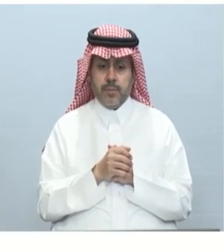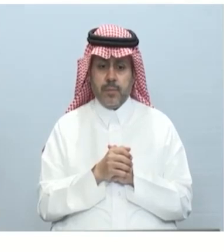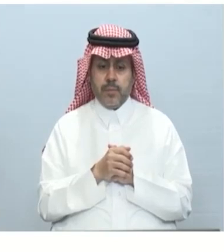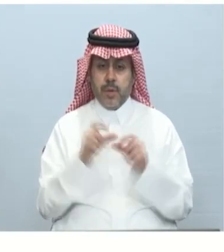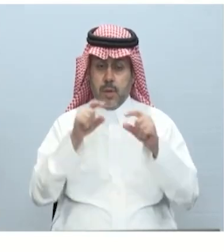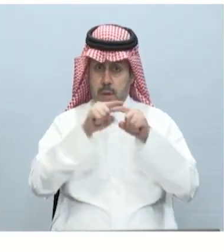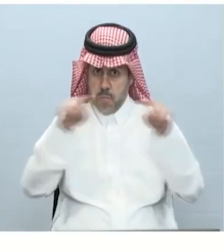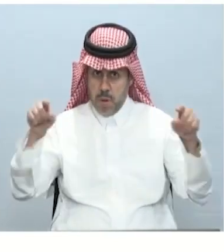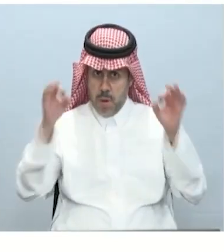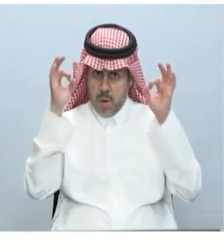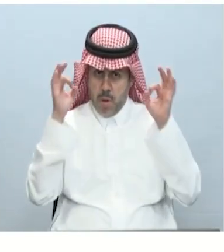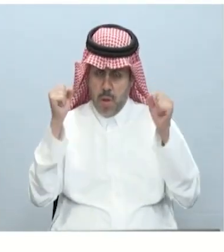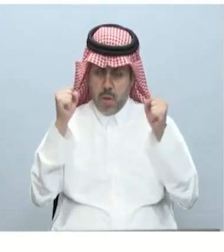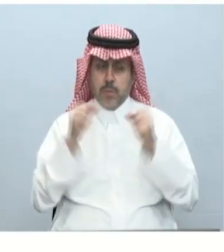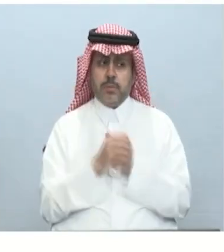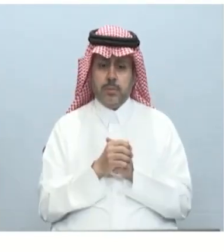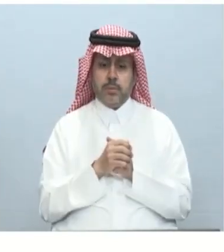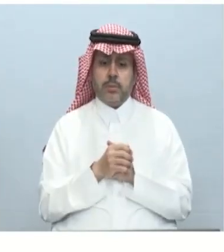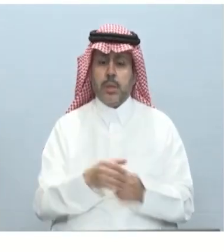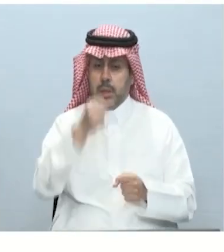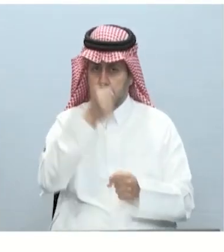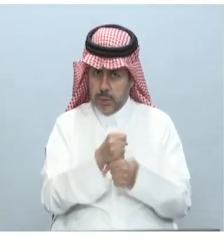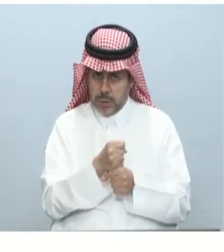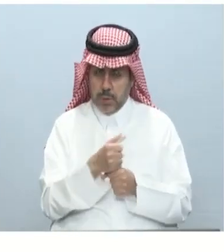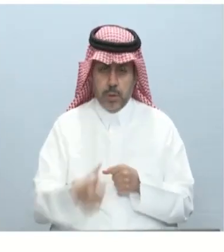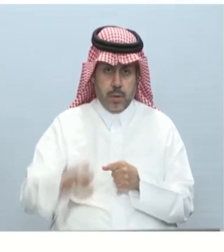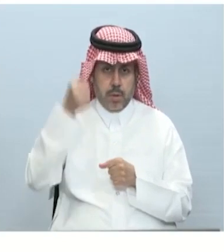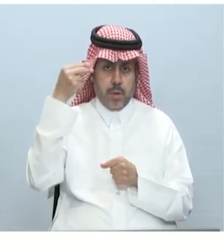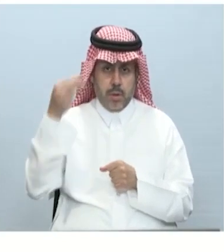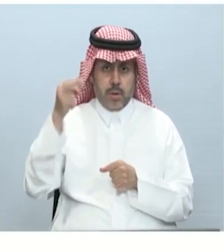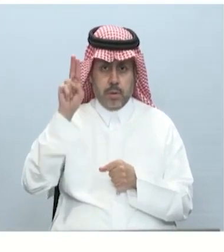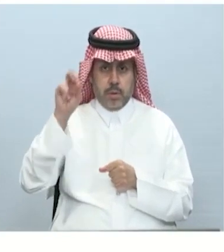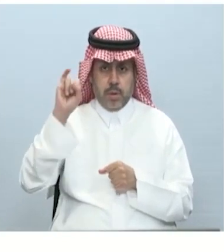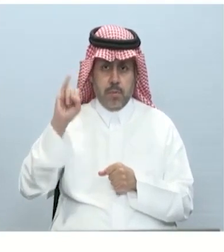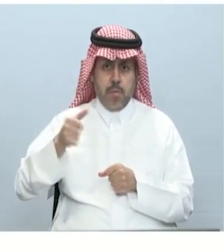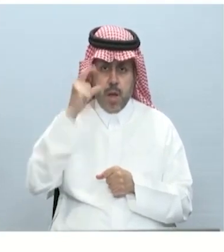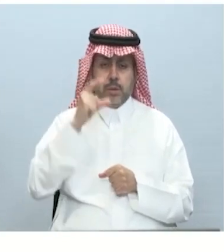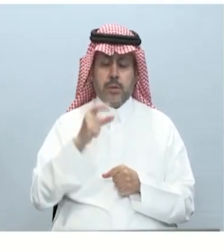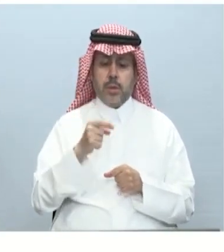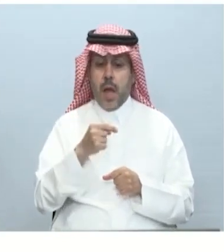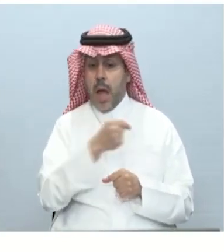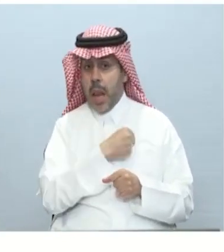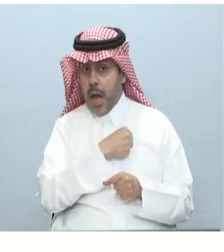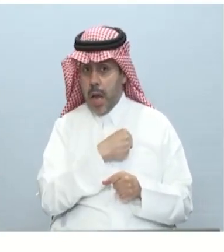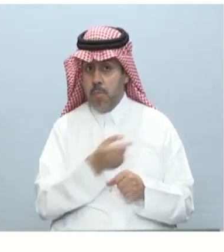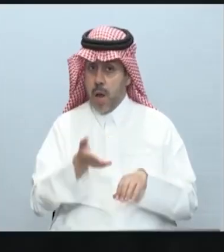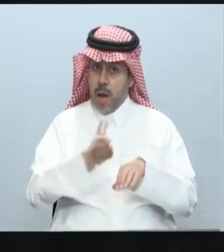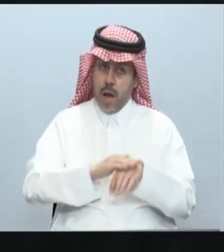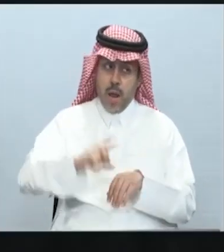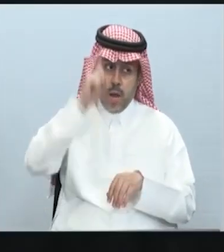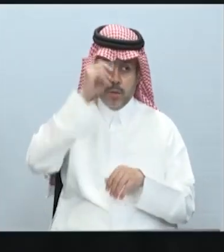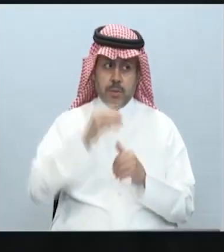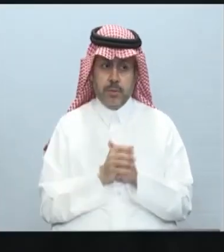العظيمه اعتماد القلب على الله عز وجل ان